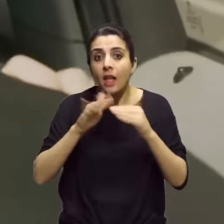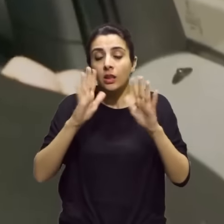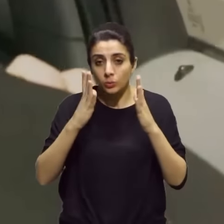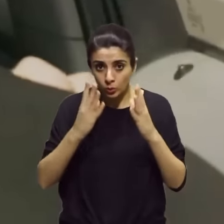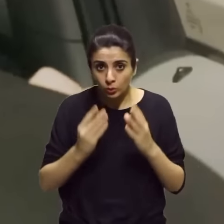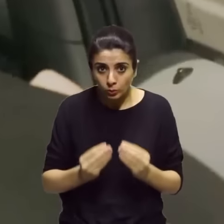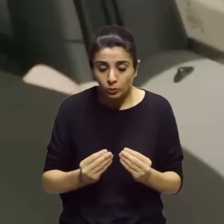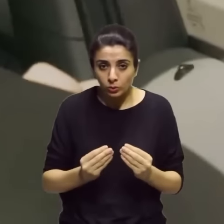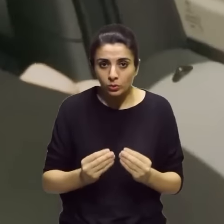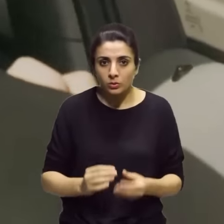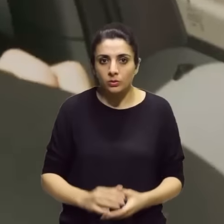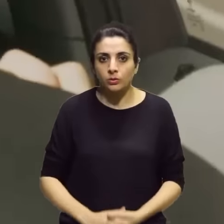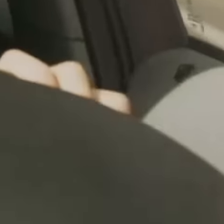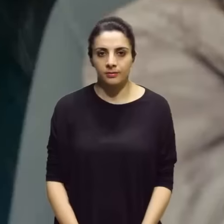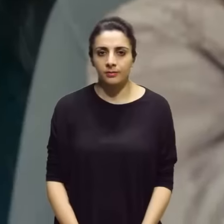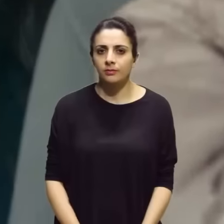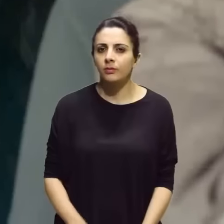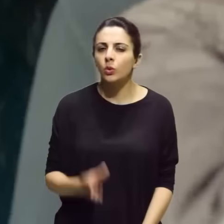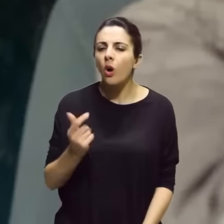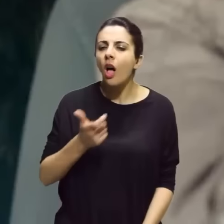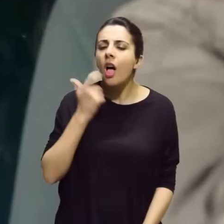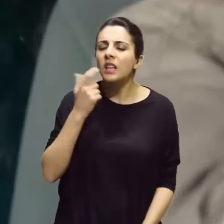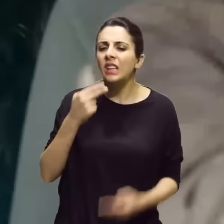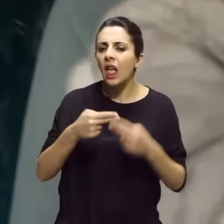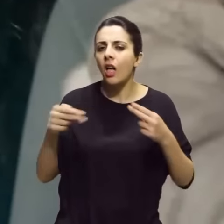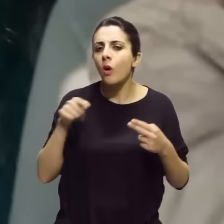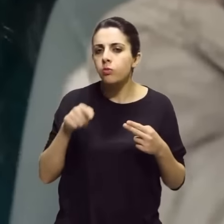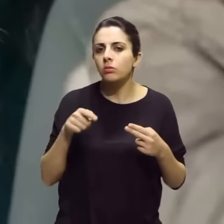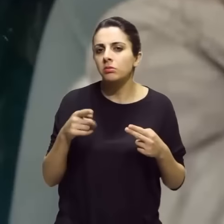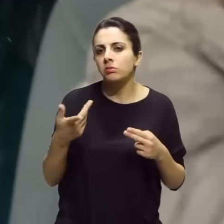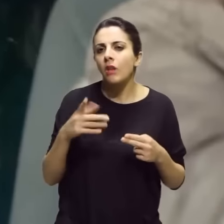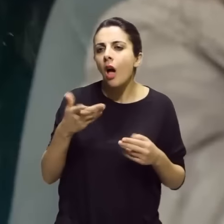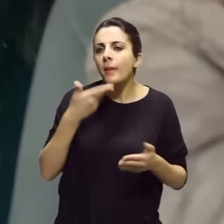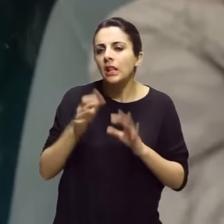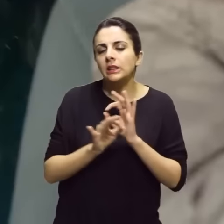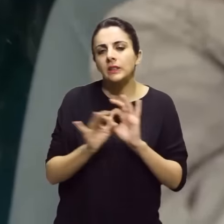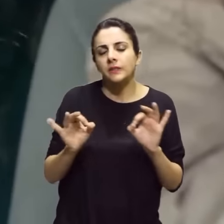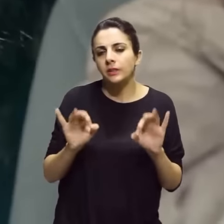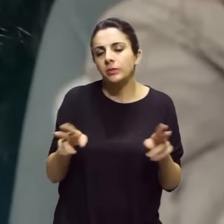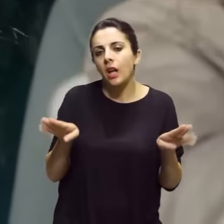yüzünden. Ama çok çok eski bir hikaye. Artık pek bahs geçmez.